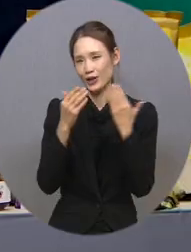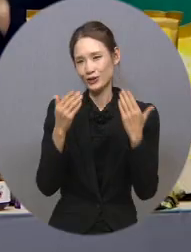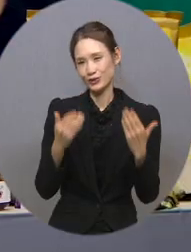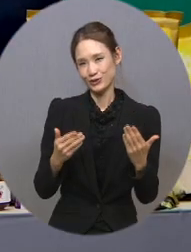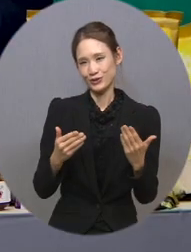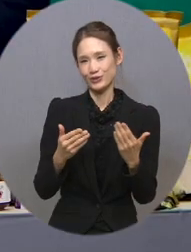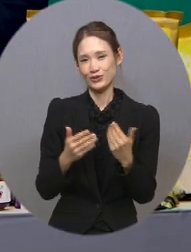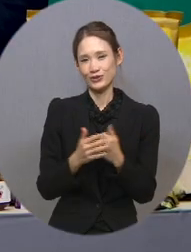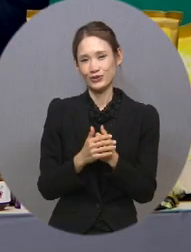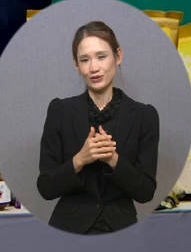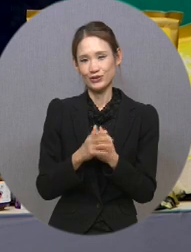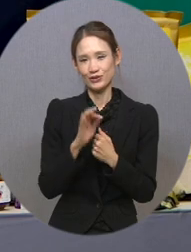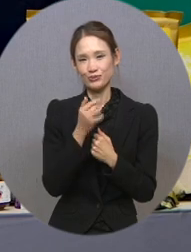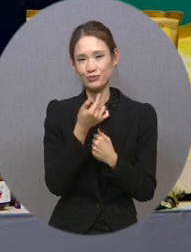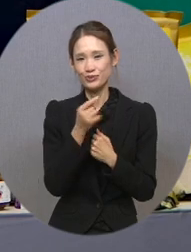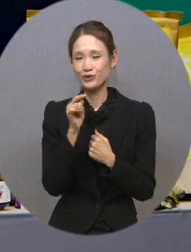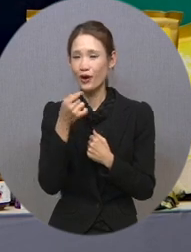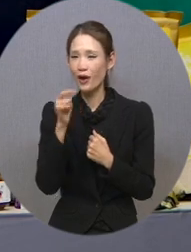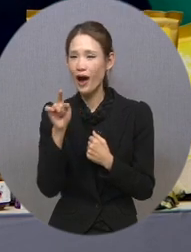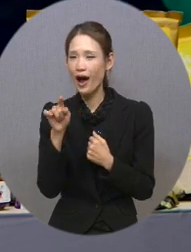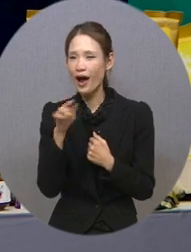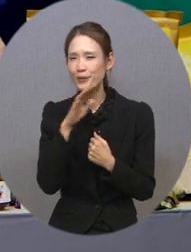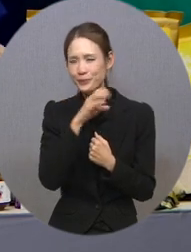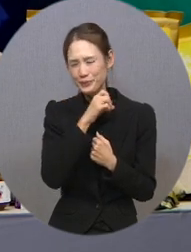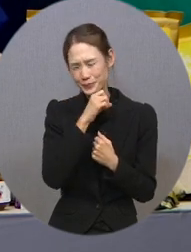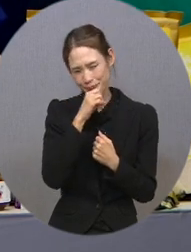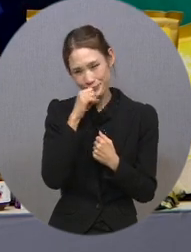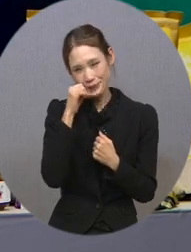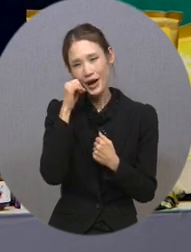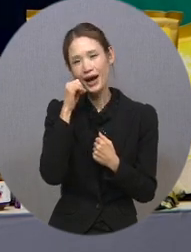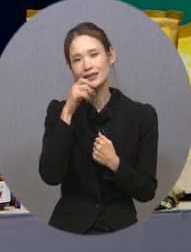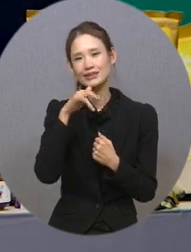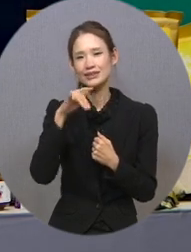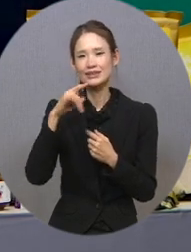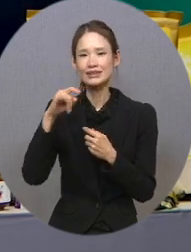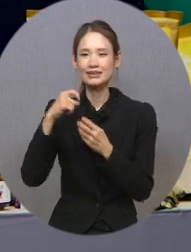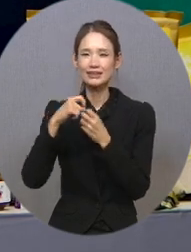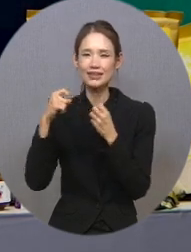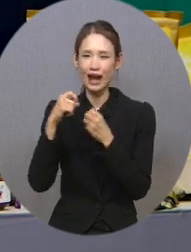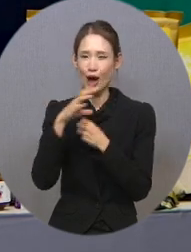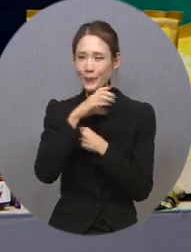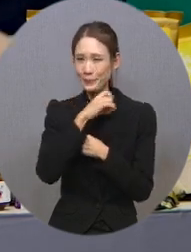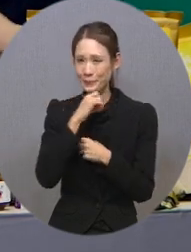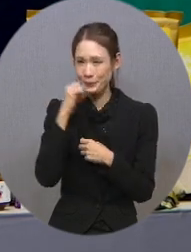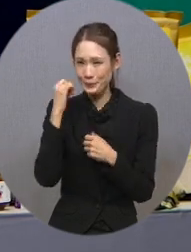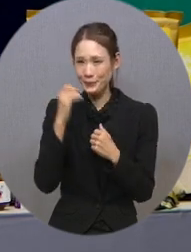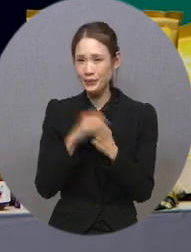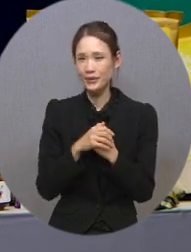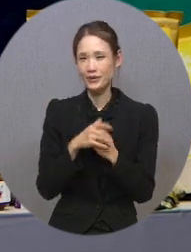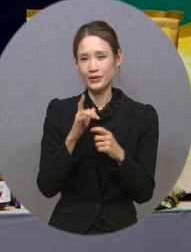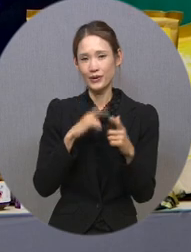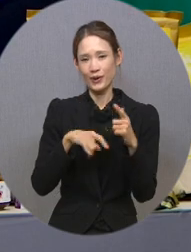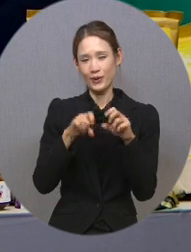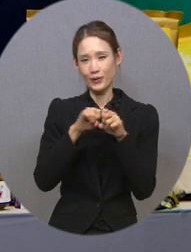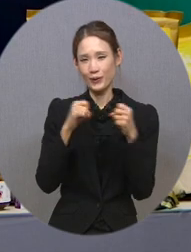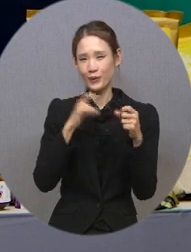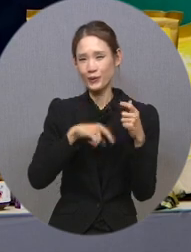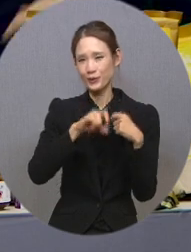적셔주니 무화과도 맛있고 치즈도 맛있고 고구마는 더